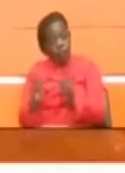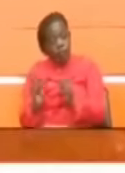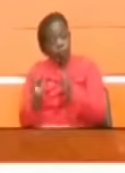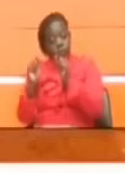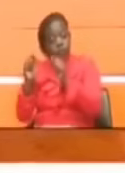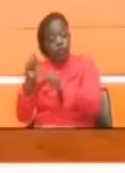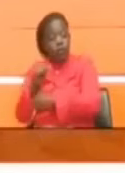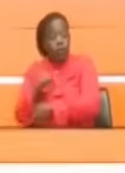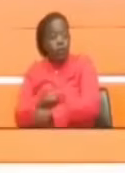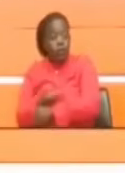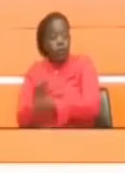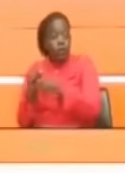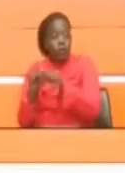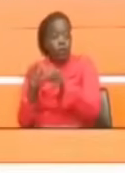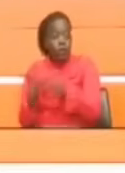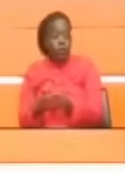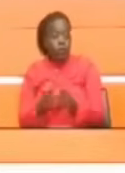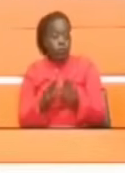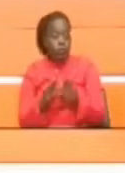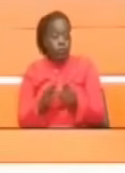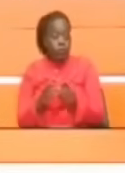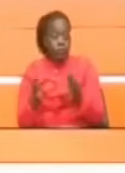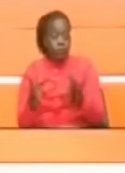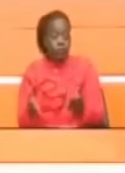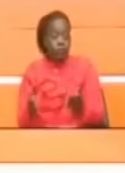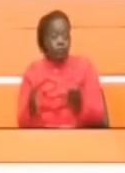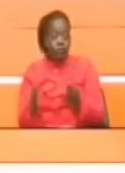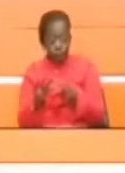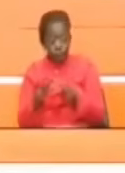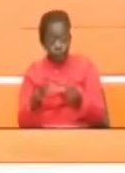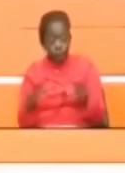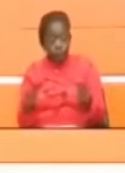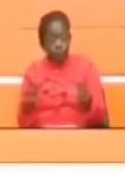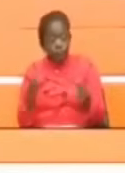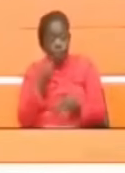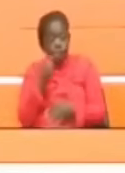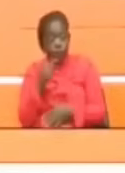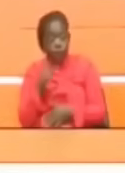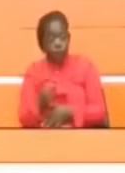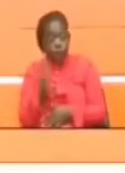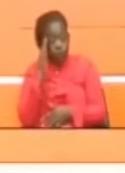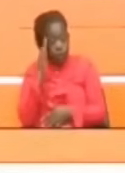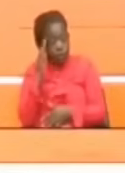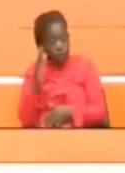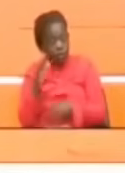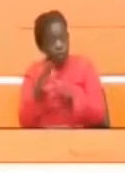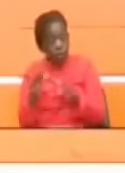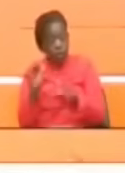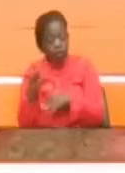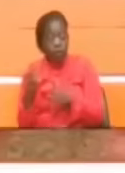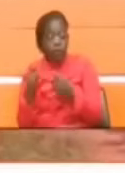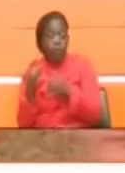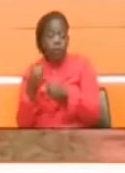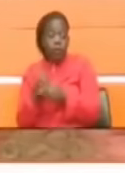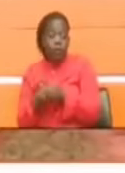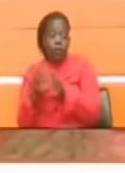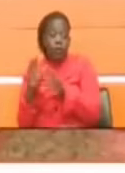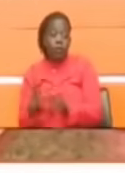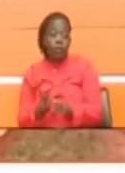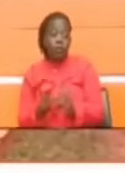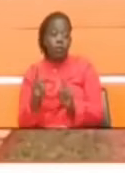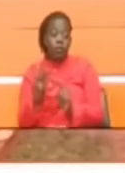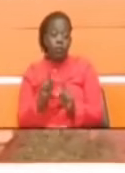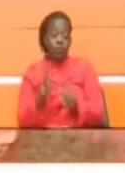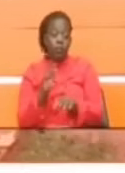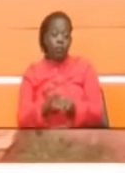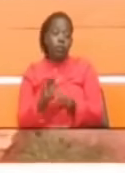saidi y'essomero okututawaanya. Sawulo Nsubuga omutaka ategeeza nti Luyinza tamanyi ku ttaka lye kyokka amaze ebbanga ng'atulugunya abasenze ku